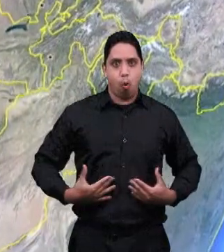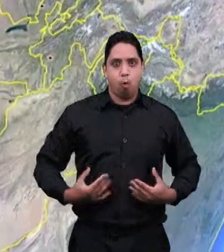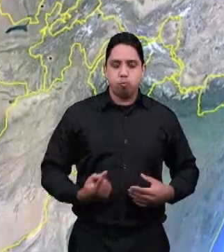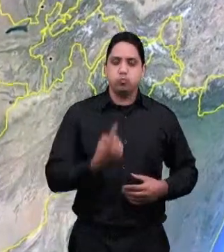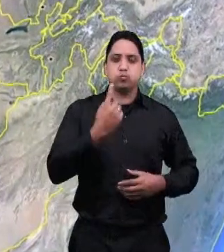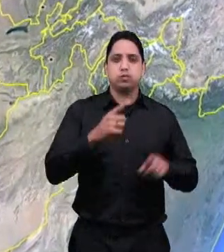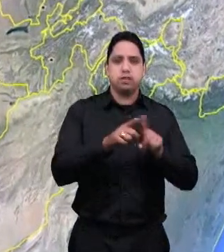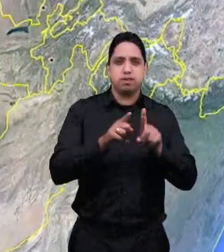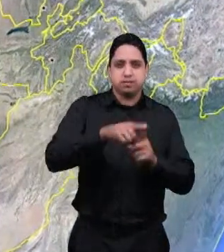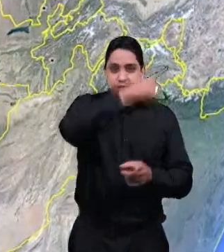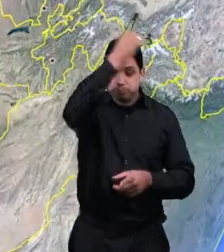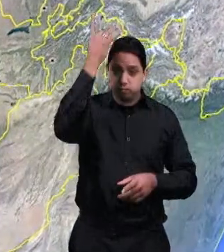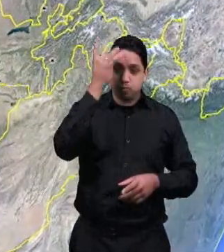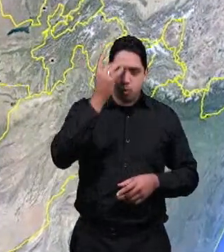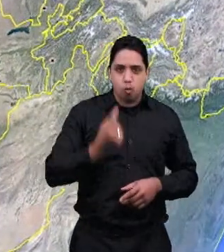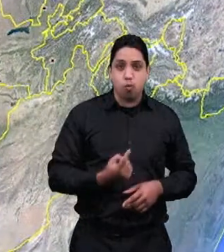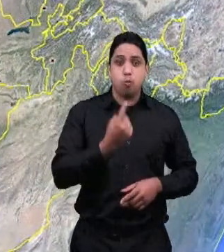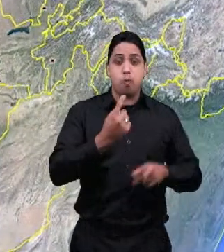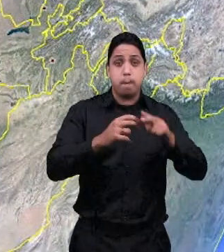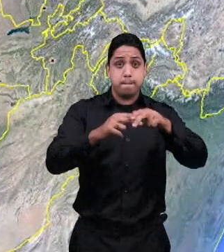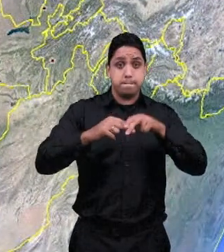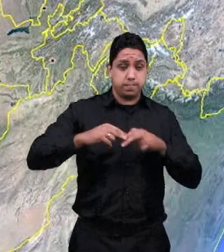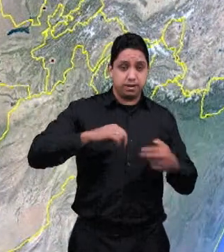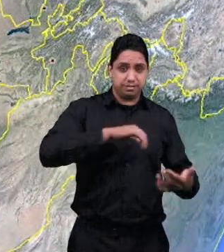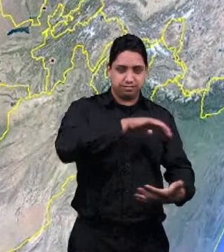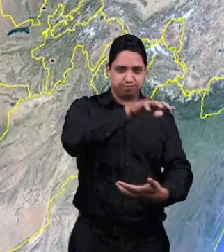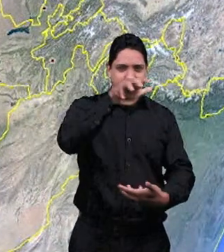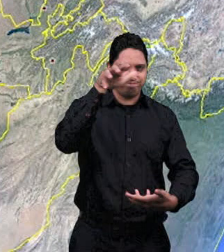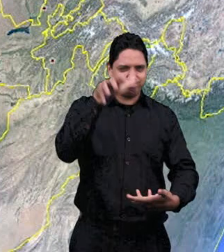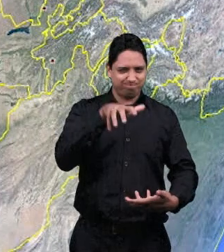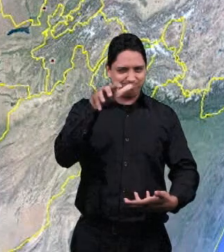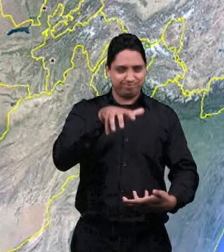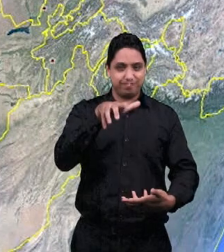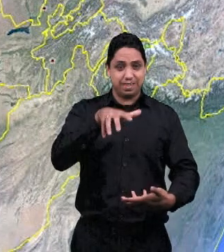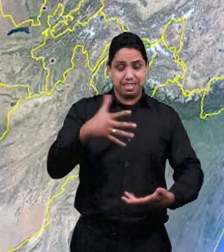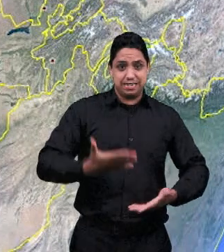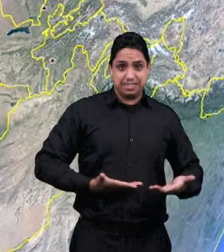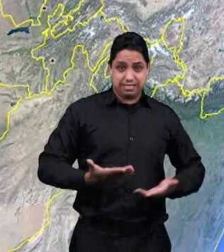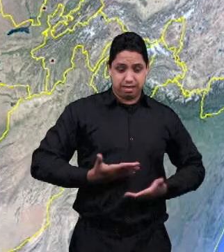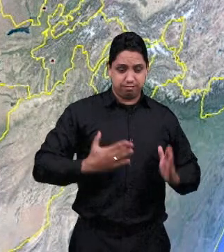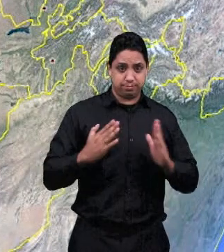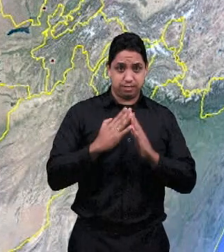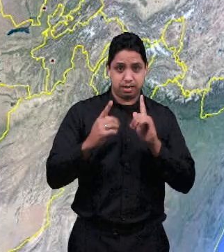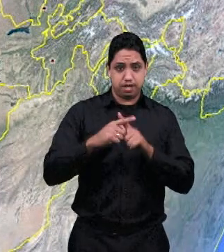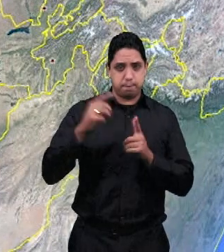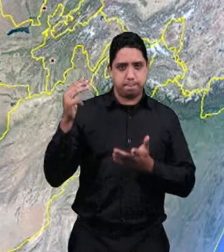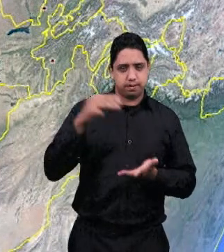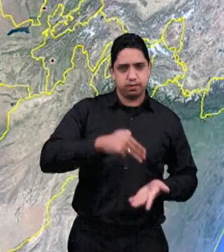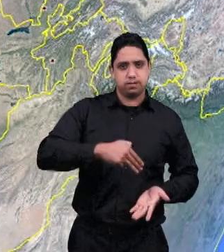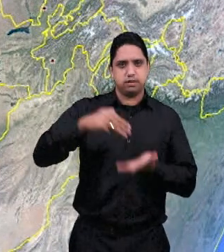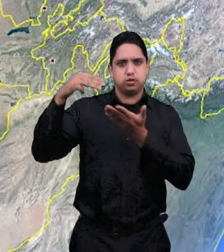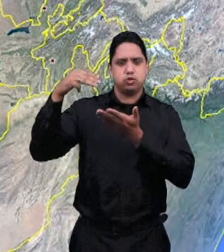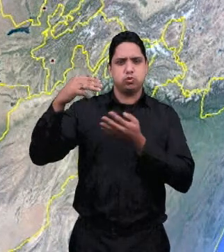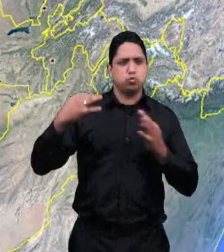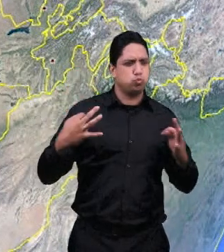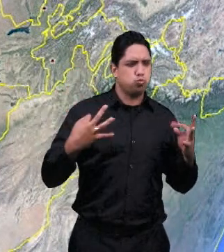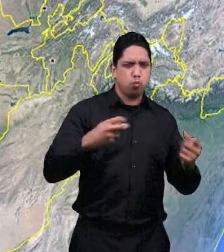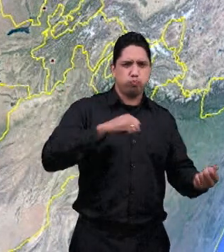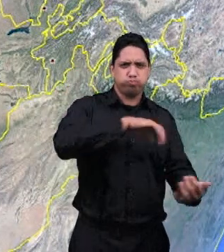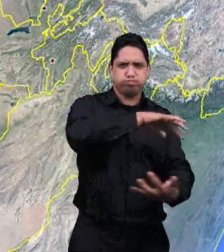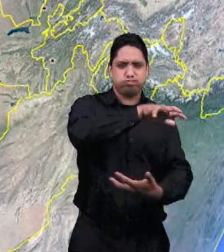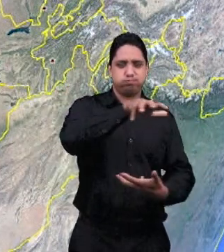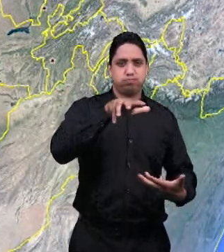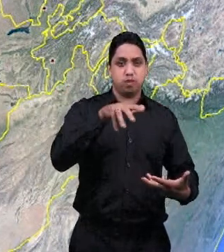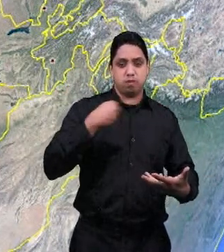même esprit. À travers le système de transmission, les membres de l'Église chrétienne Maranatha de toute la planète vivent